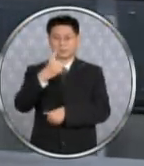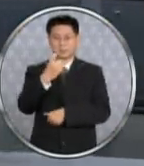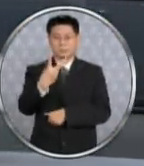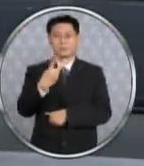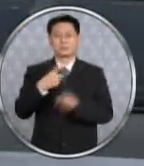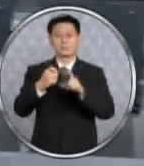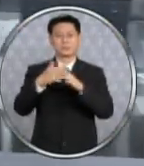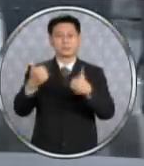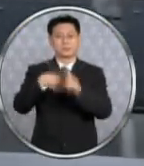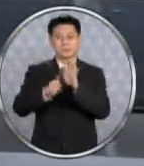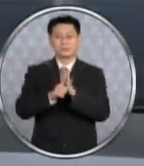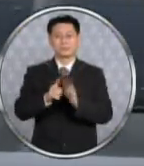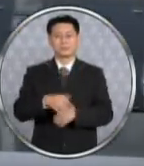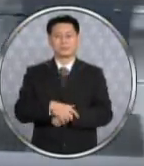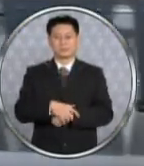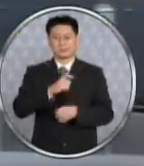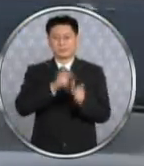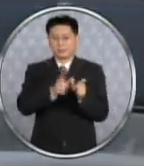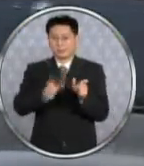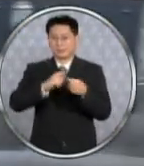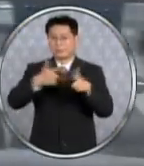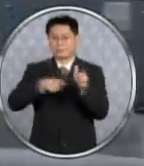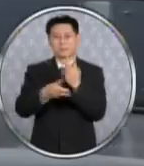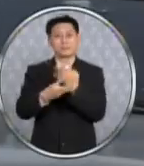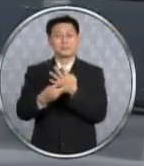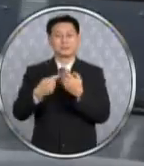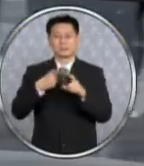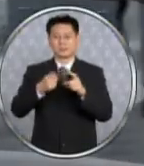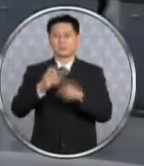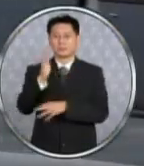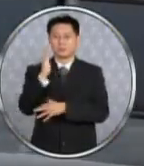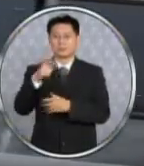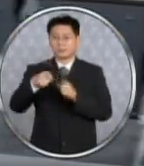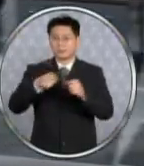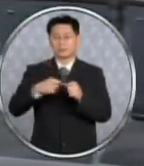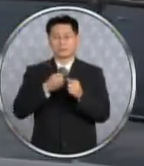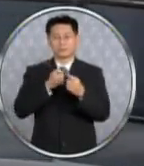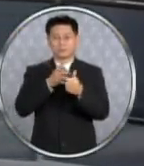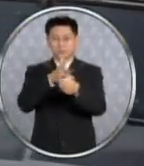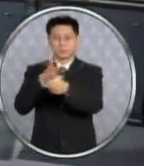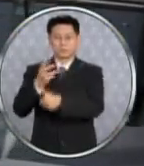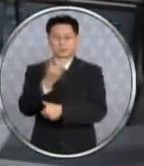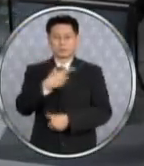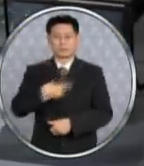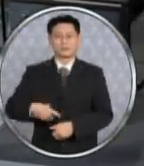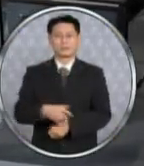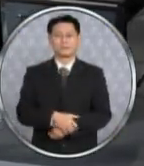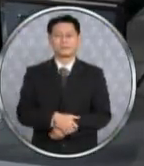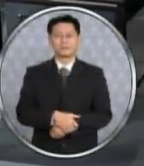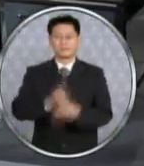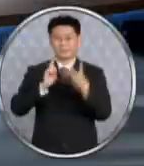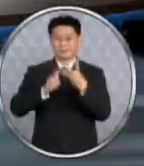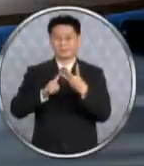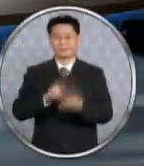12位公民团体的代表，就各自专业领域涉及到的公共政策对三位候选人分别的提问。第